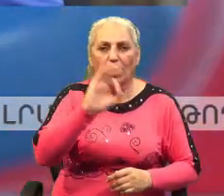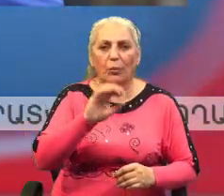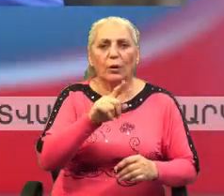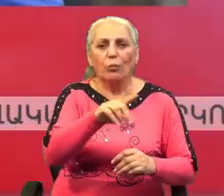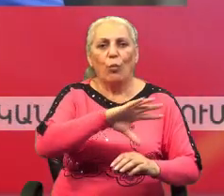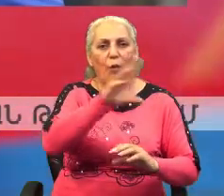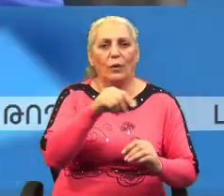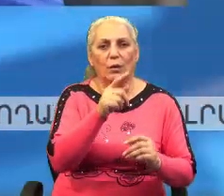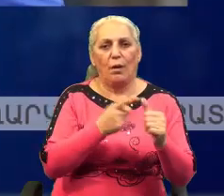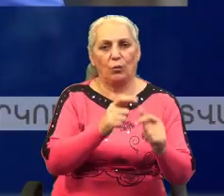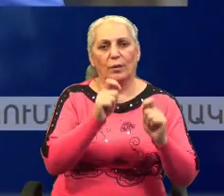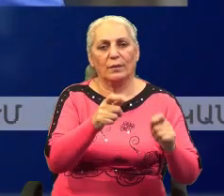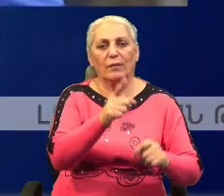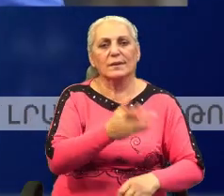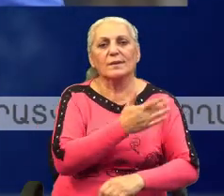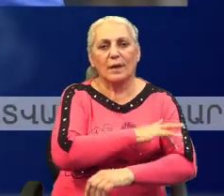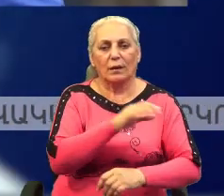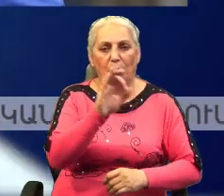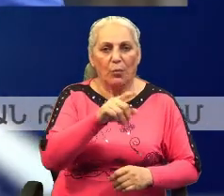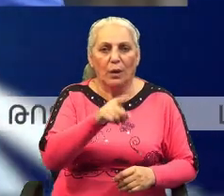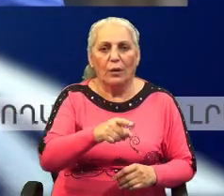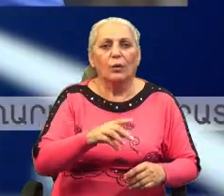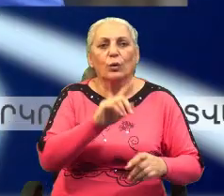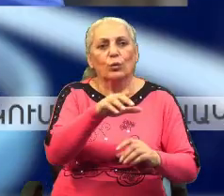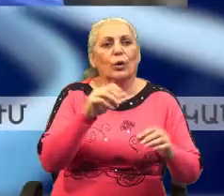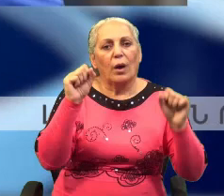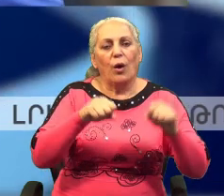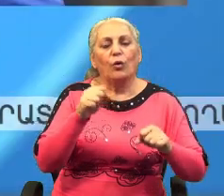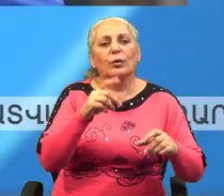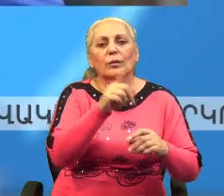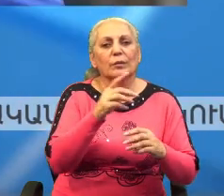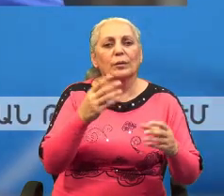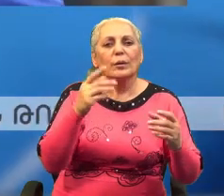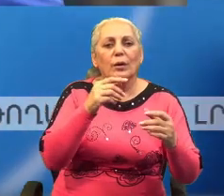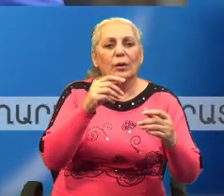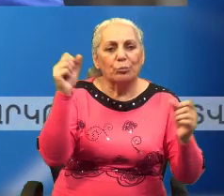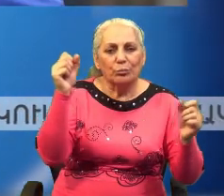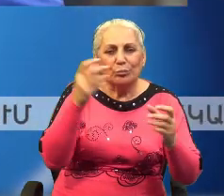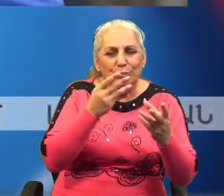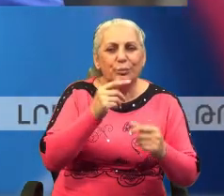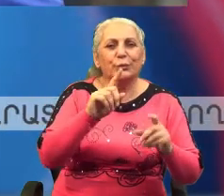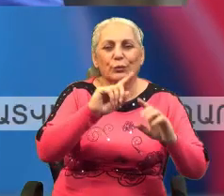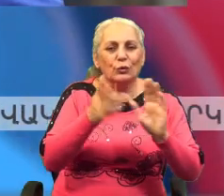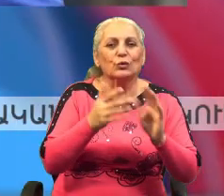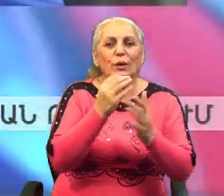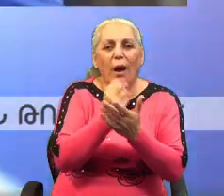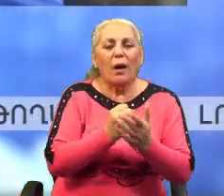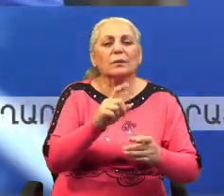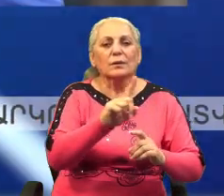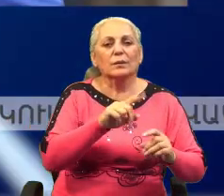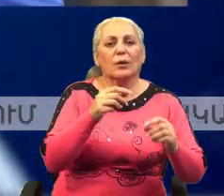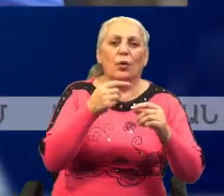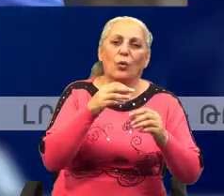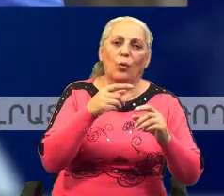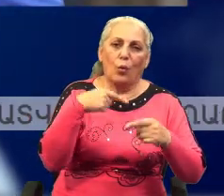դուք կոչված եք սարայելու։ Եվ եթե համատարած հղումներ եք անում ոստիկանական ու գաղտնի ոստիկանական սպաների պատիվներին, ապա օրինակ